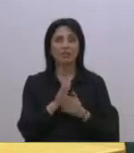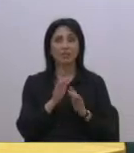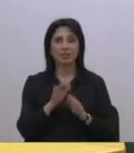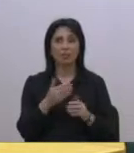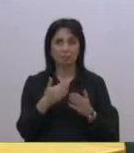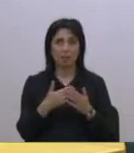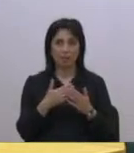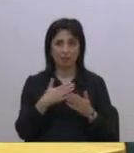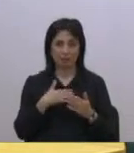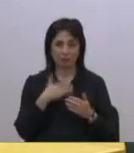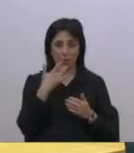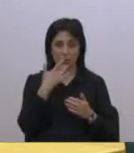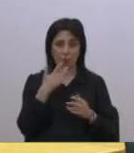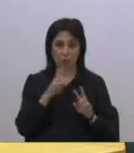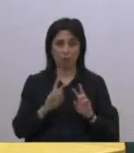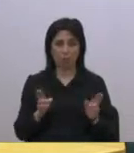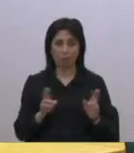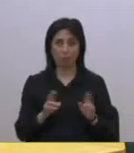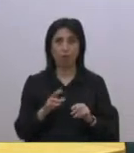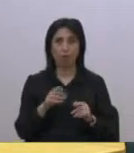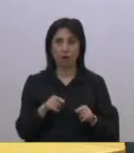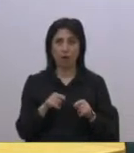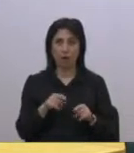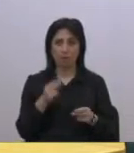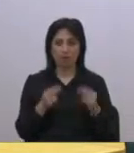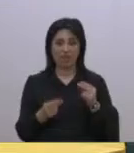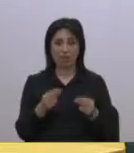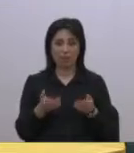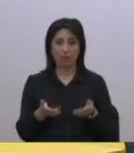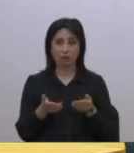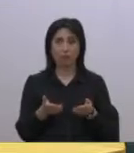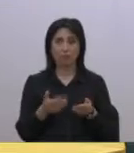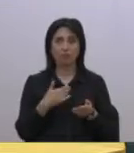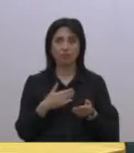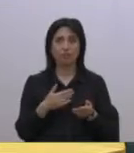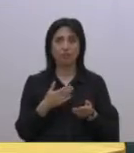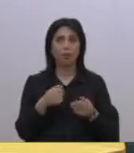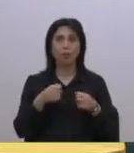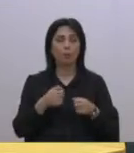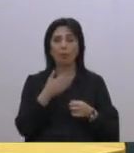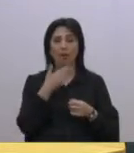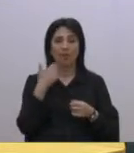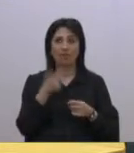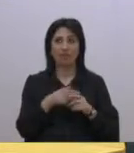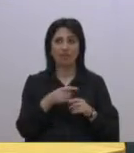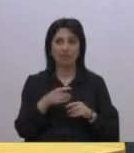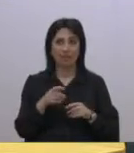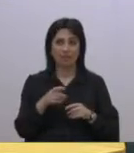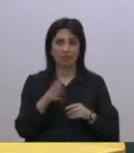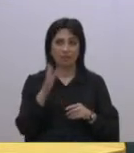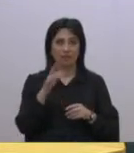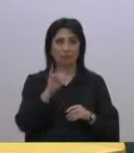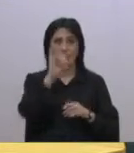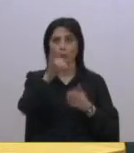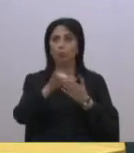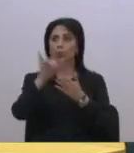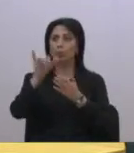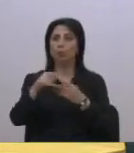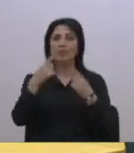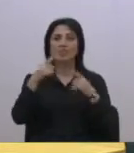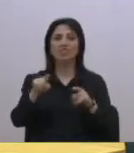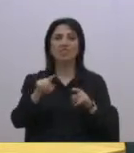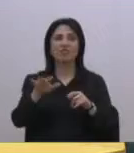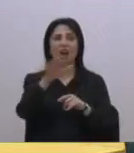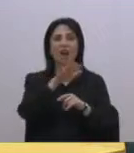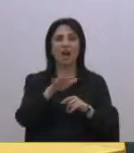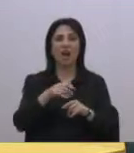მაგალითად ჩვენ პოლიტიკოსები, რომლებიც აი ამ თამაშს თამაშობთ, ჩვენ არა გვაქვს იმის უფლება, რომ ლეგიონერები ვიყოთ. წავიდეთ და რამე სხვა